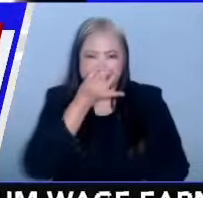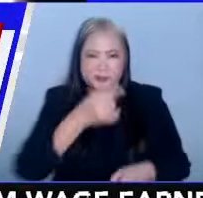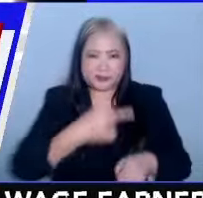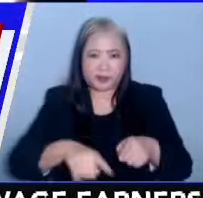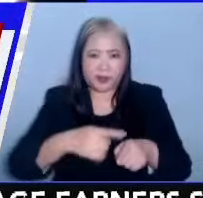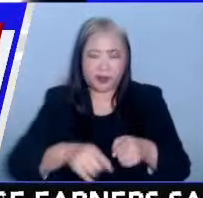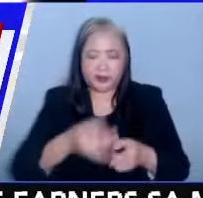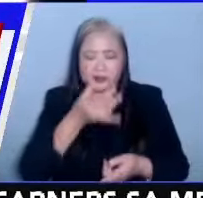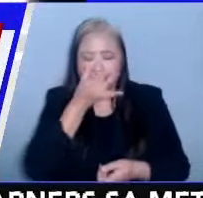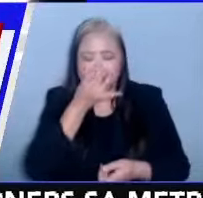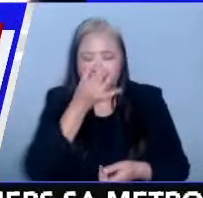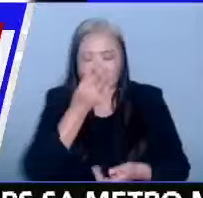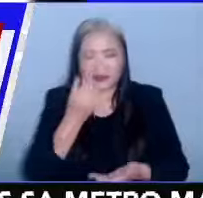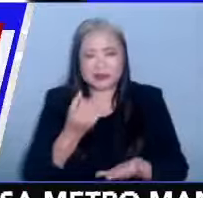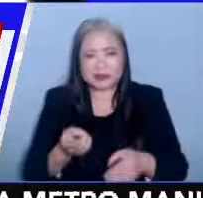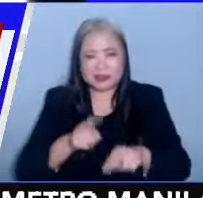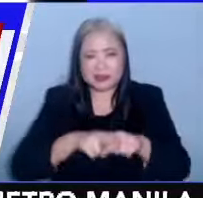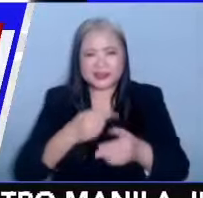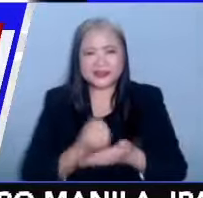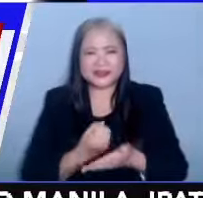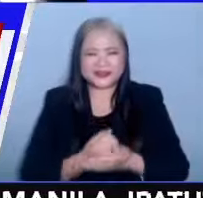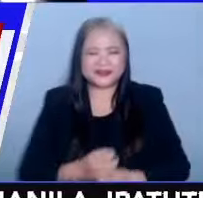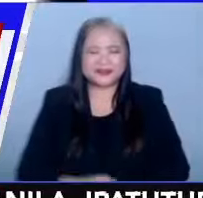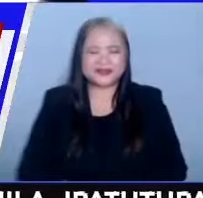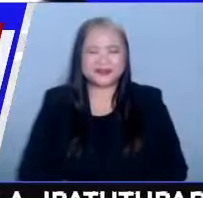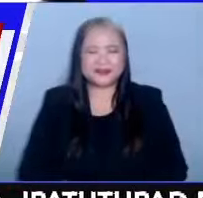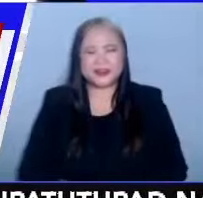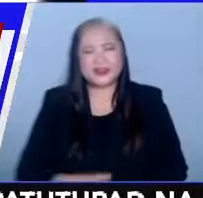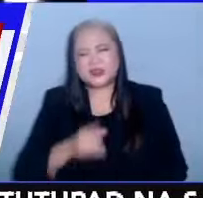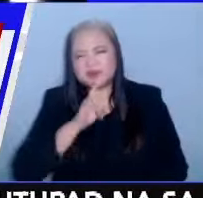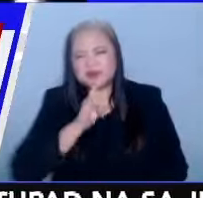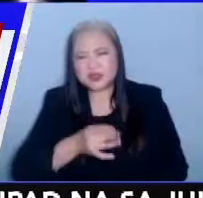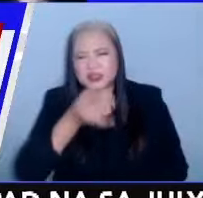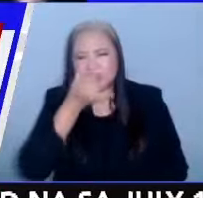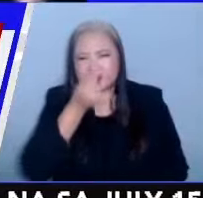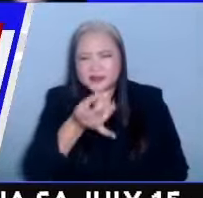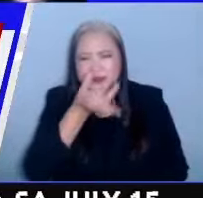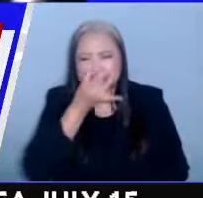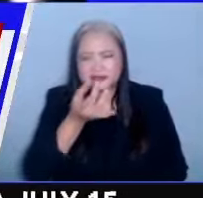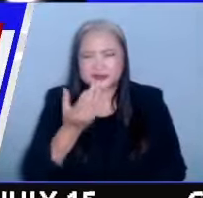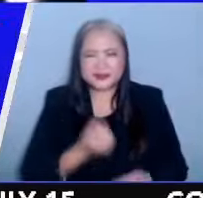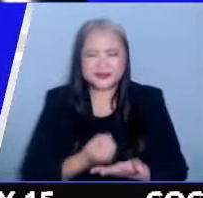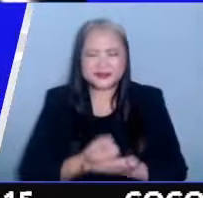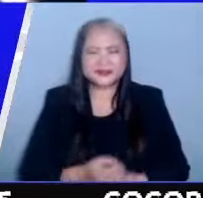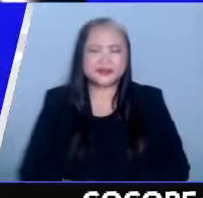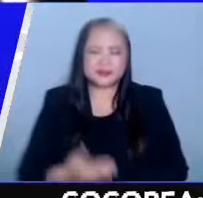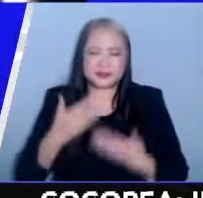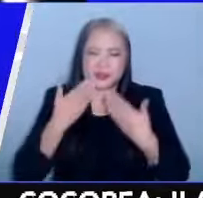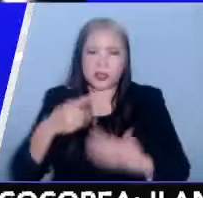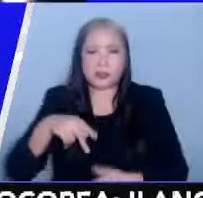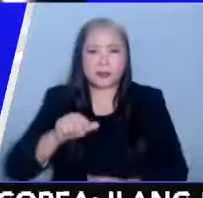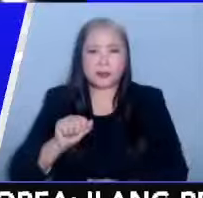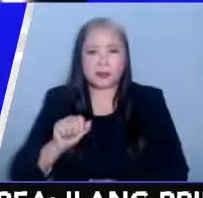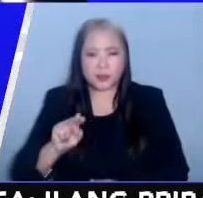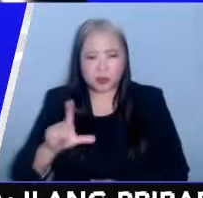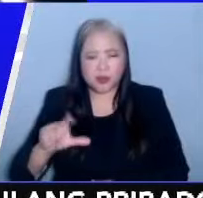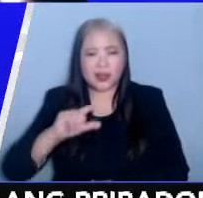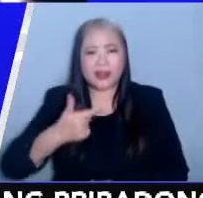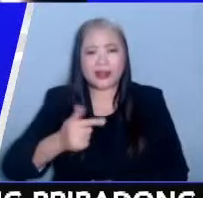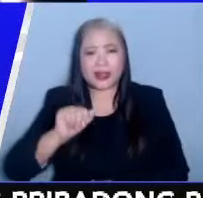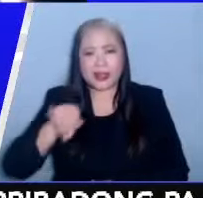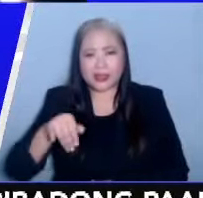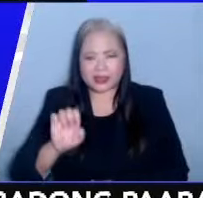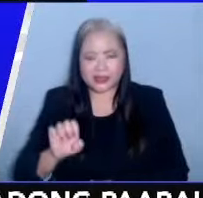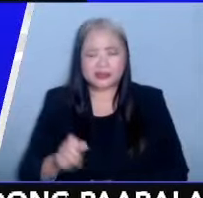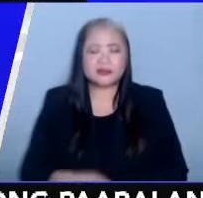salamat o Paul G tinga tinga Kung tutuusin Salamat Paul gajes legis Maraming salamat din po ma'am Susan ng trade Union